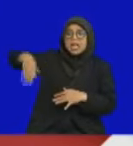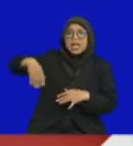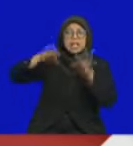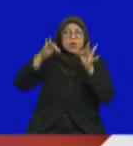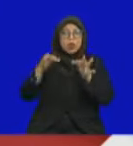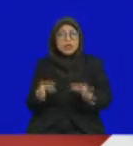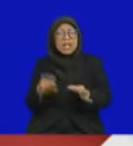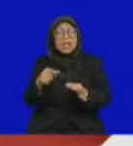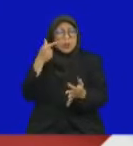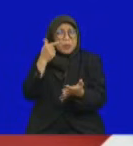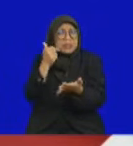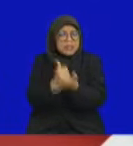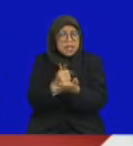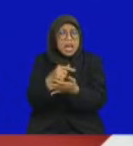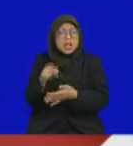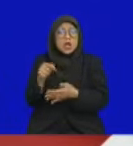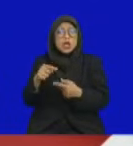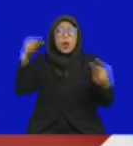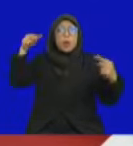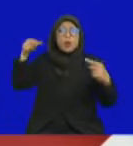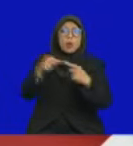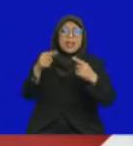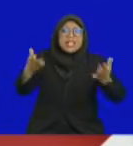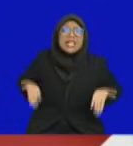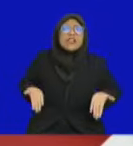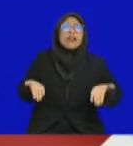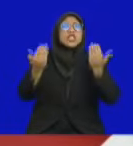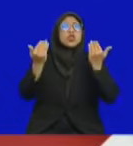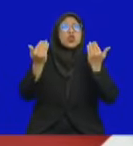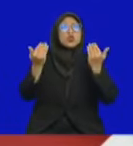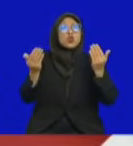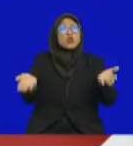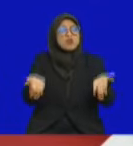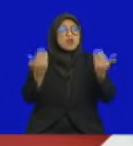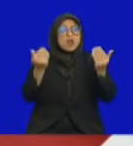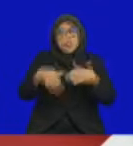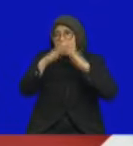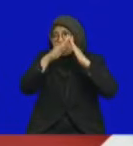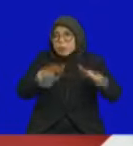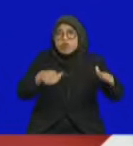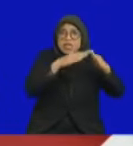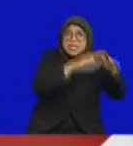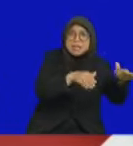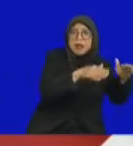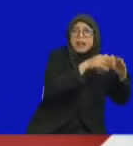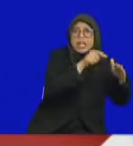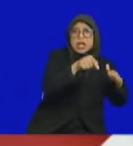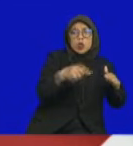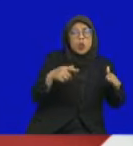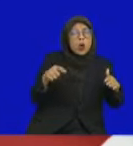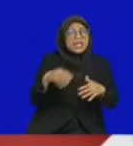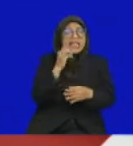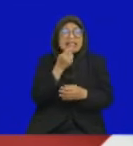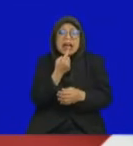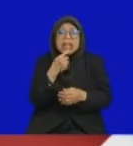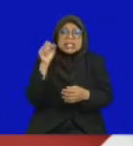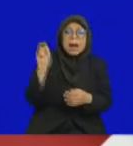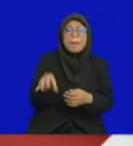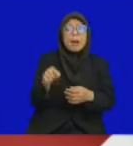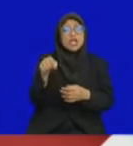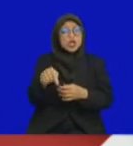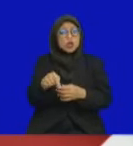penting Apakah kaitan dengan infrastruktur Apakah kaitan dengan permukiman Apakah kaitan dengan sampah